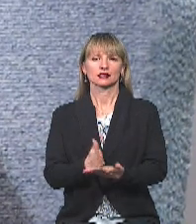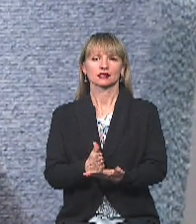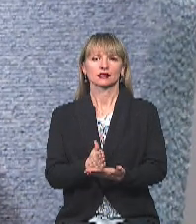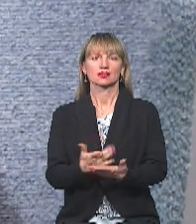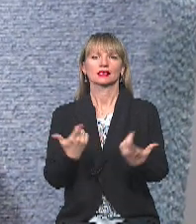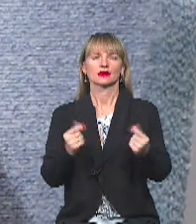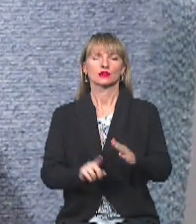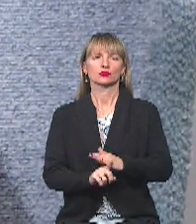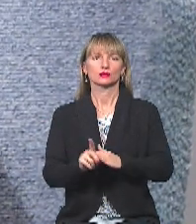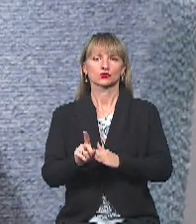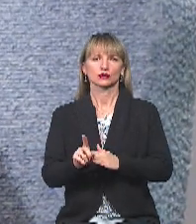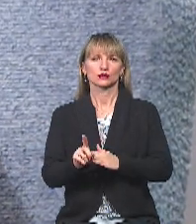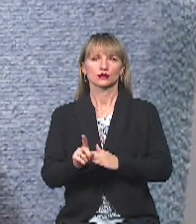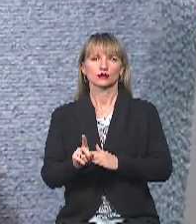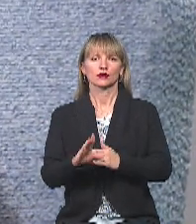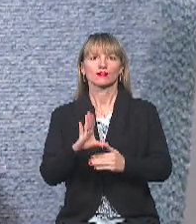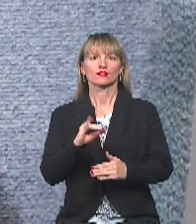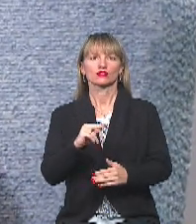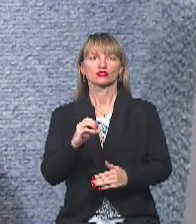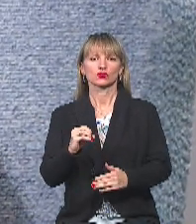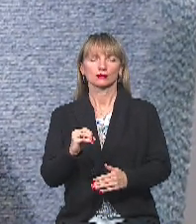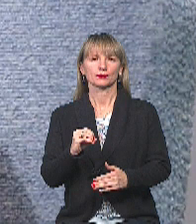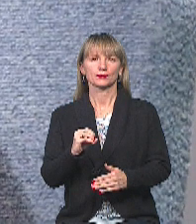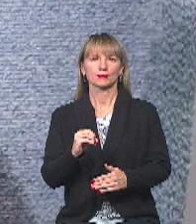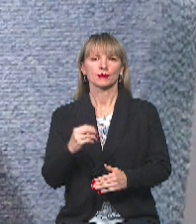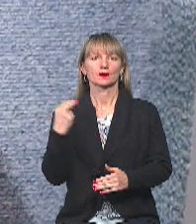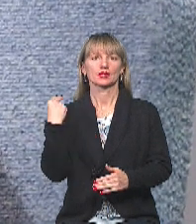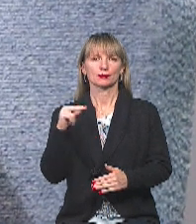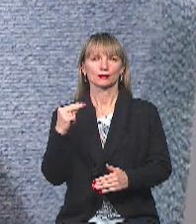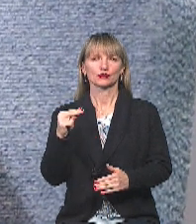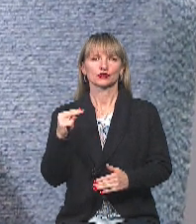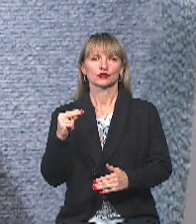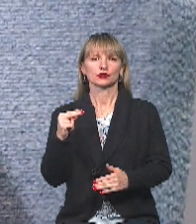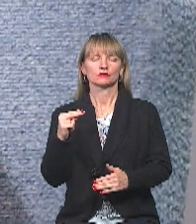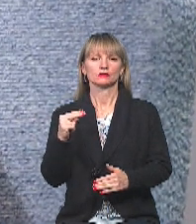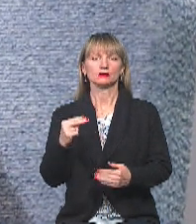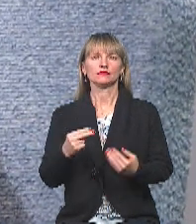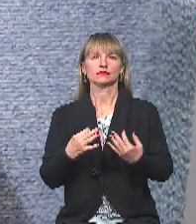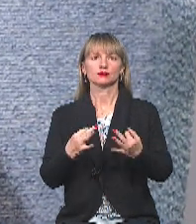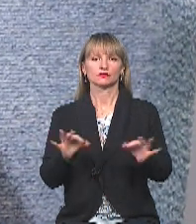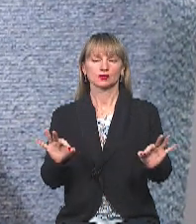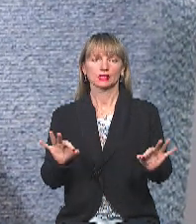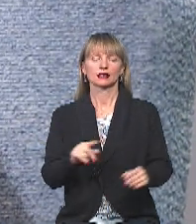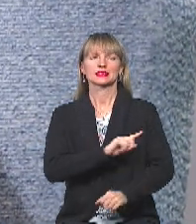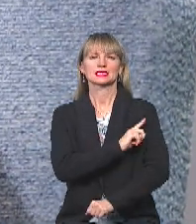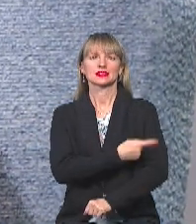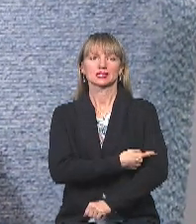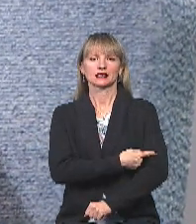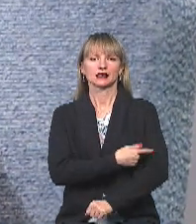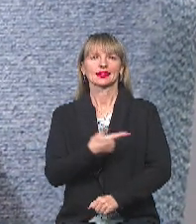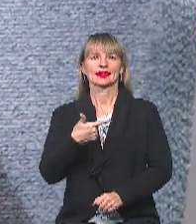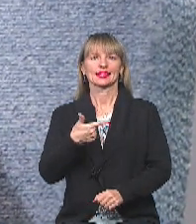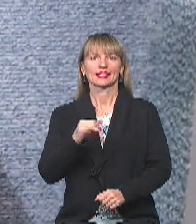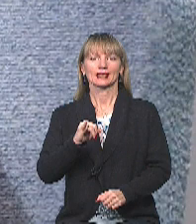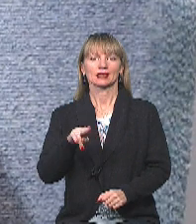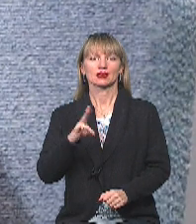де розпочалося віче. Запоріжжя. Вільне, сильне,